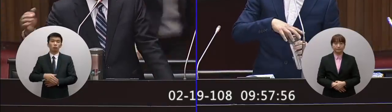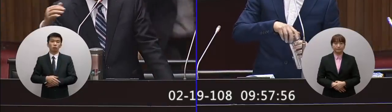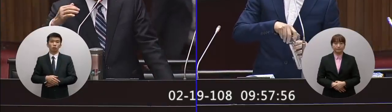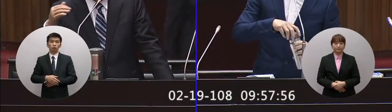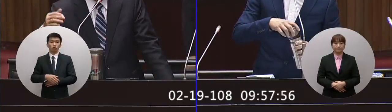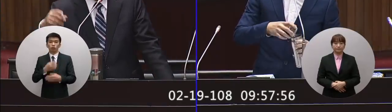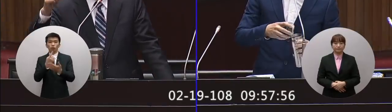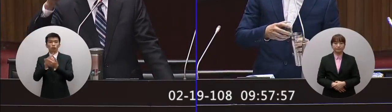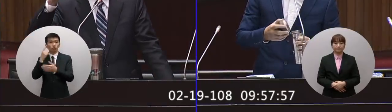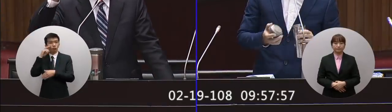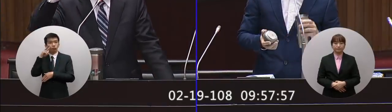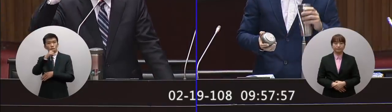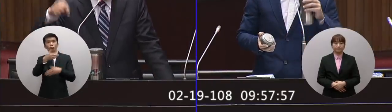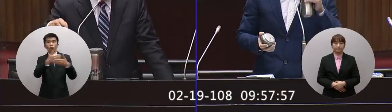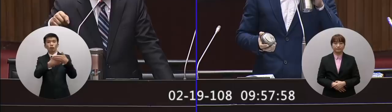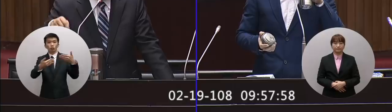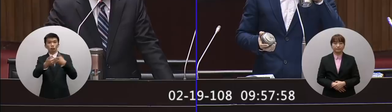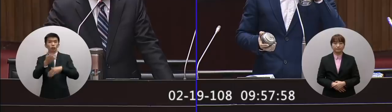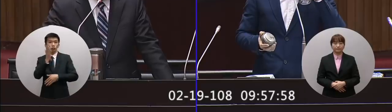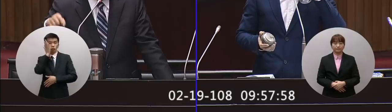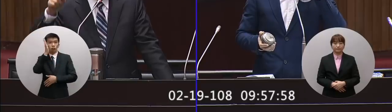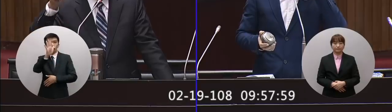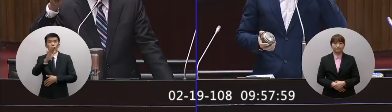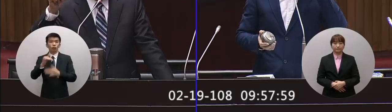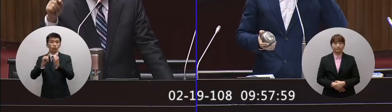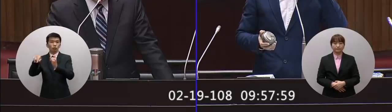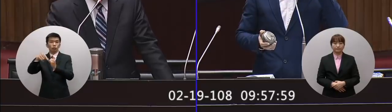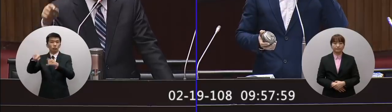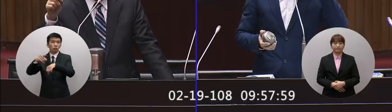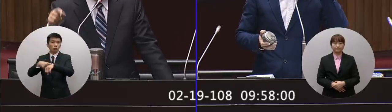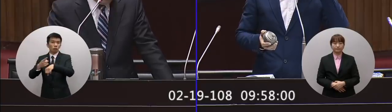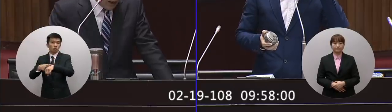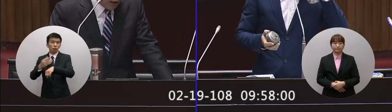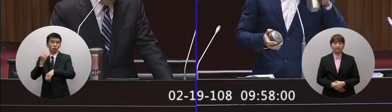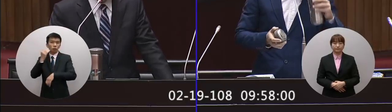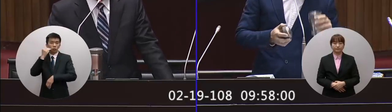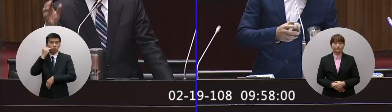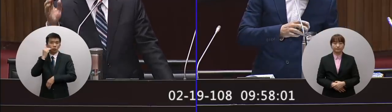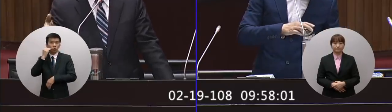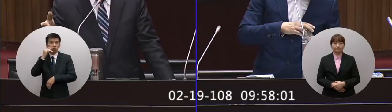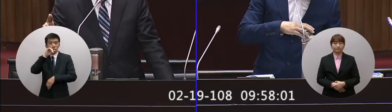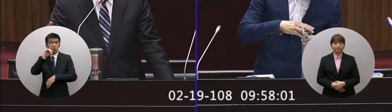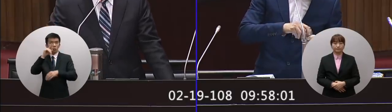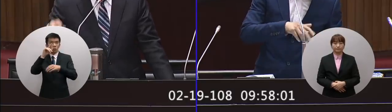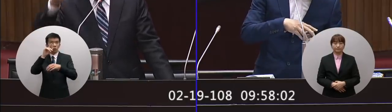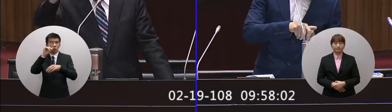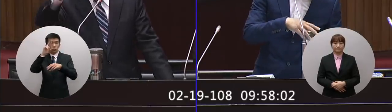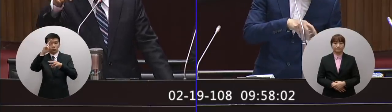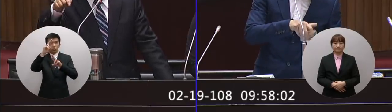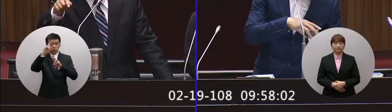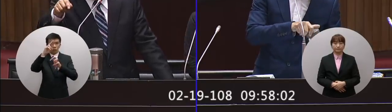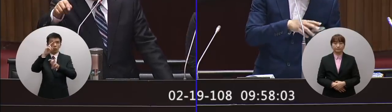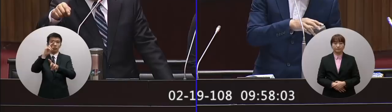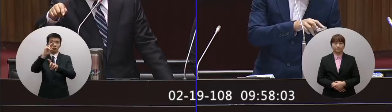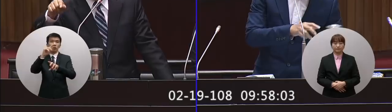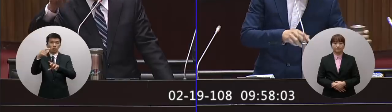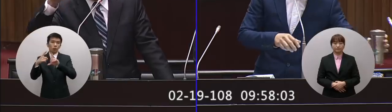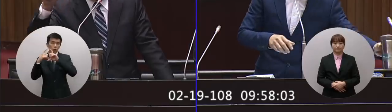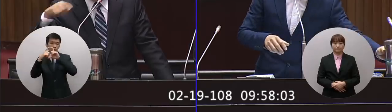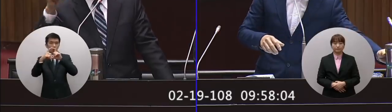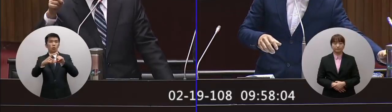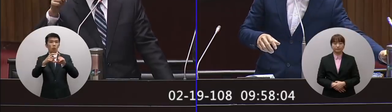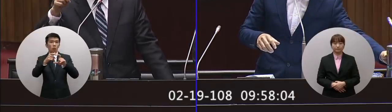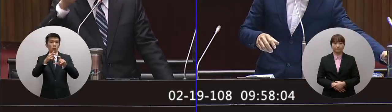得交通也顺畅。因为国人的习惯，除夕一定要回到家，所以如果从除夕那天放